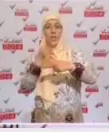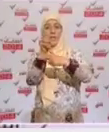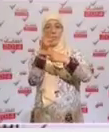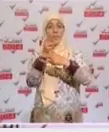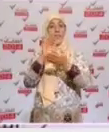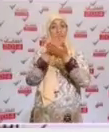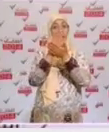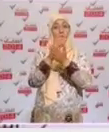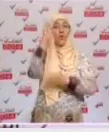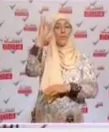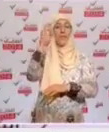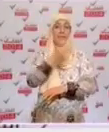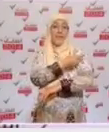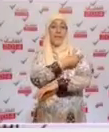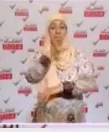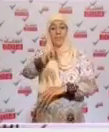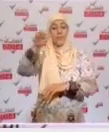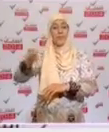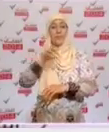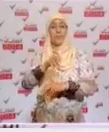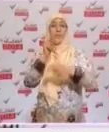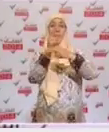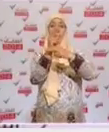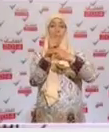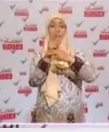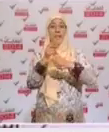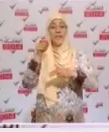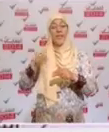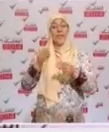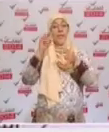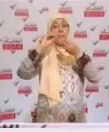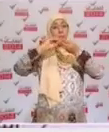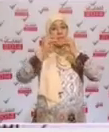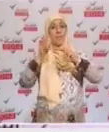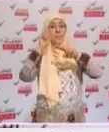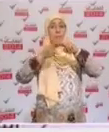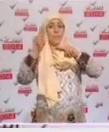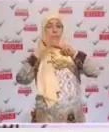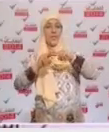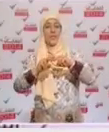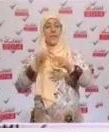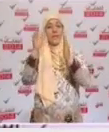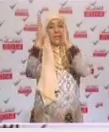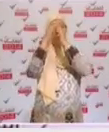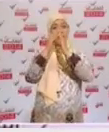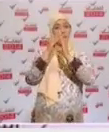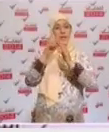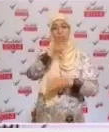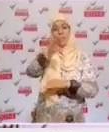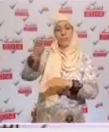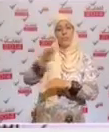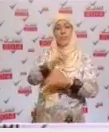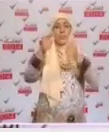مستشفى جهوي بمعتمدية السويسي عاجلا، تسوية الوضع العقاري نهائيا وخاصة الحباس السويسي